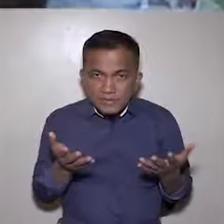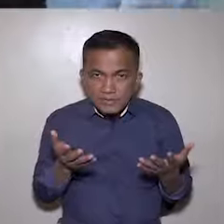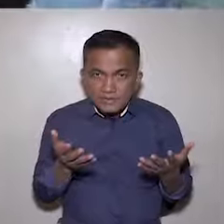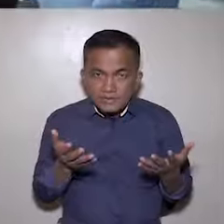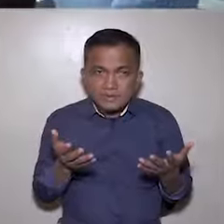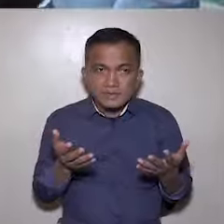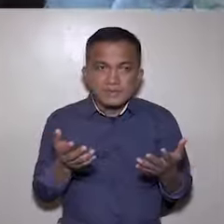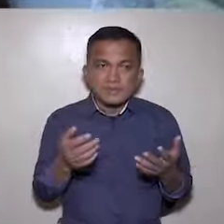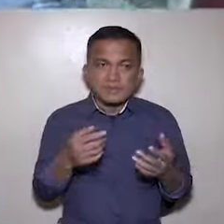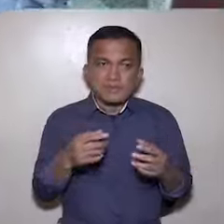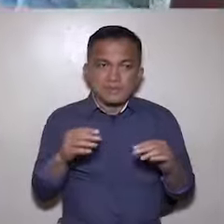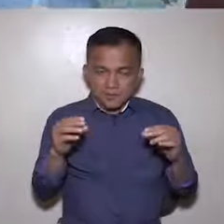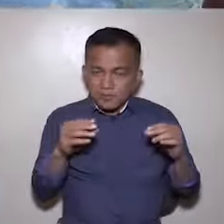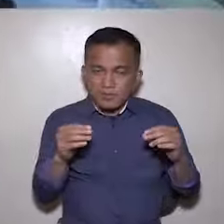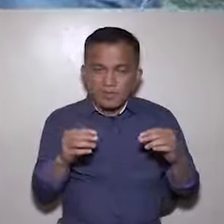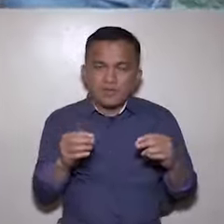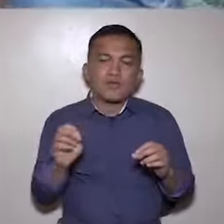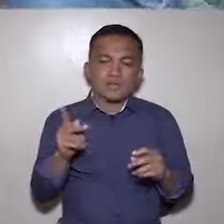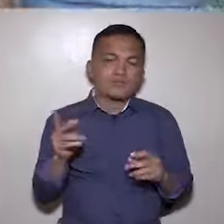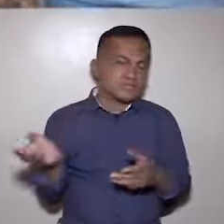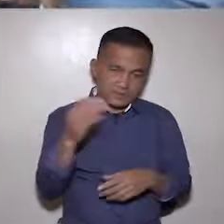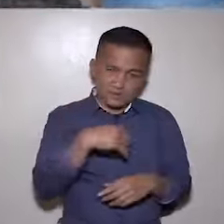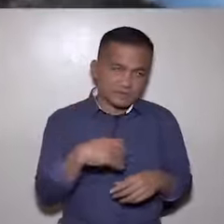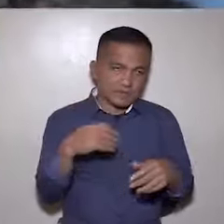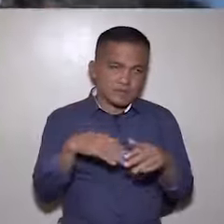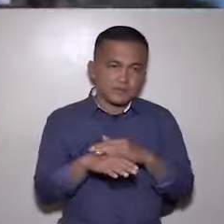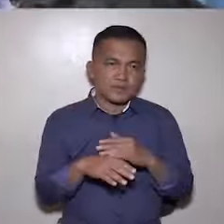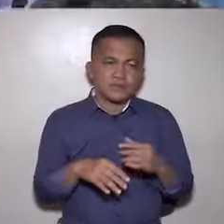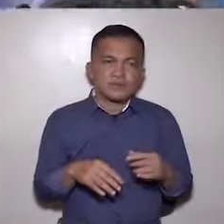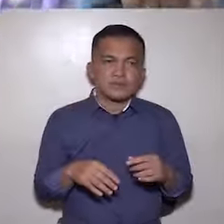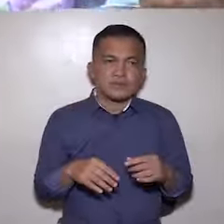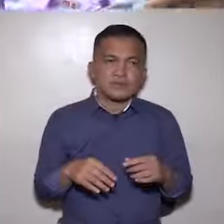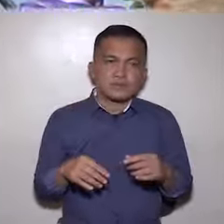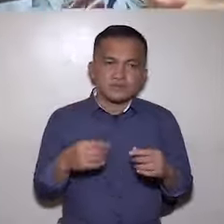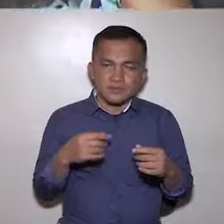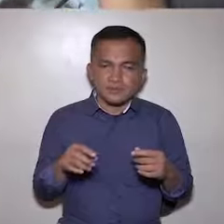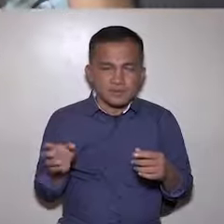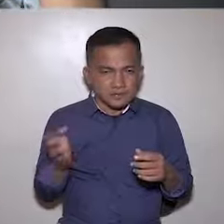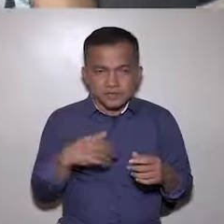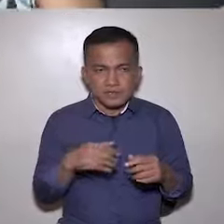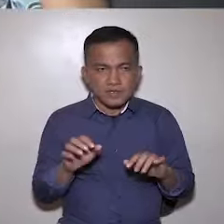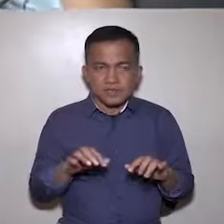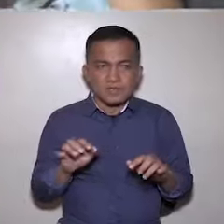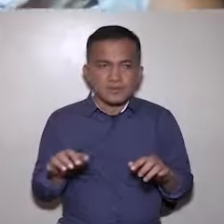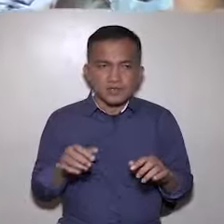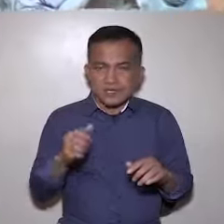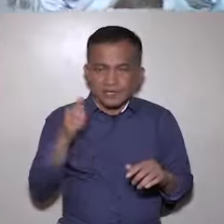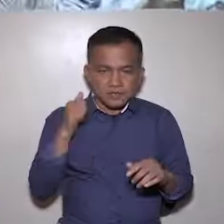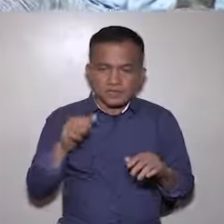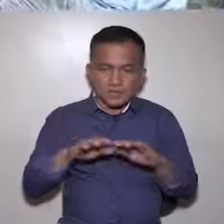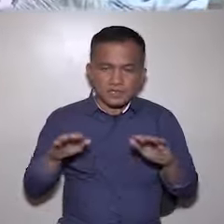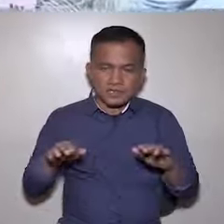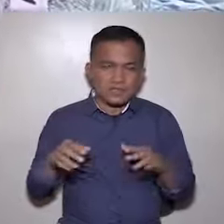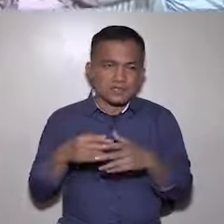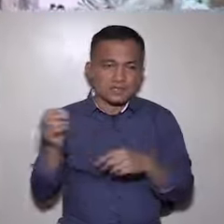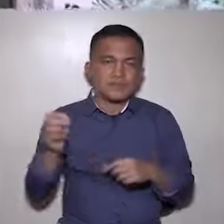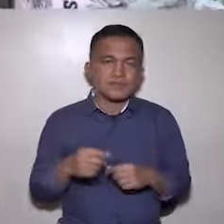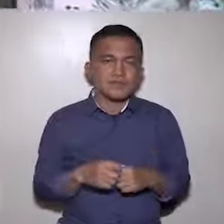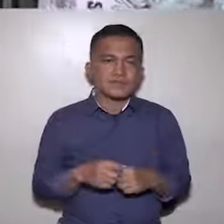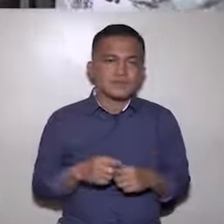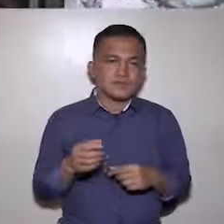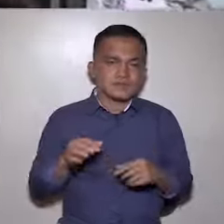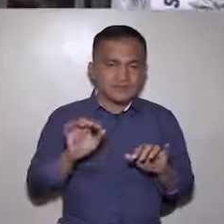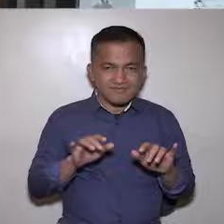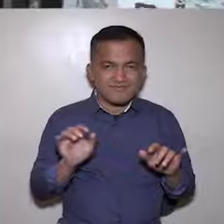Nasaan ma'am, mananay mo? Doon po nakapila. Okay. Sige, papasukin itong bata. Ayoko yung mga bata dito na.